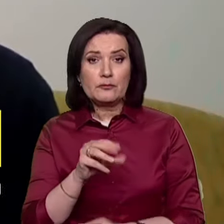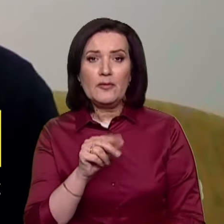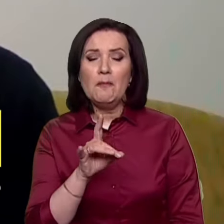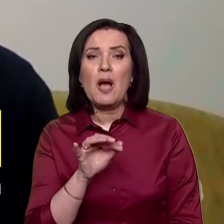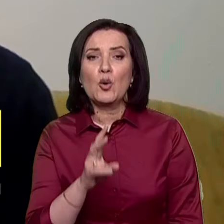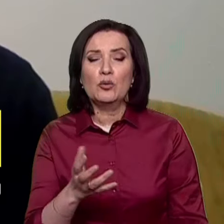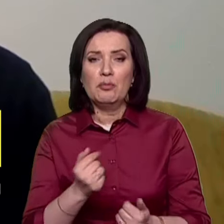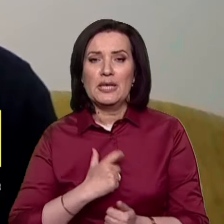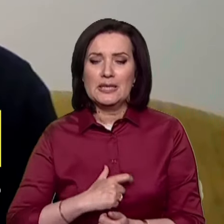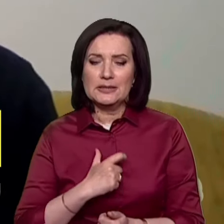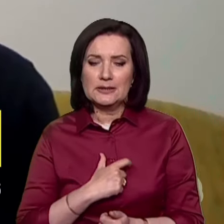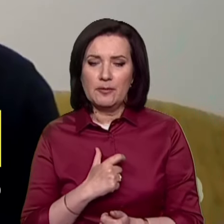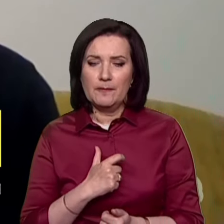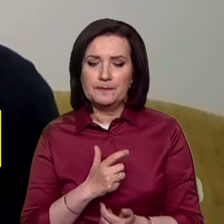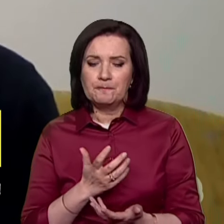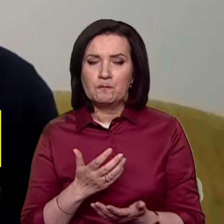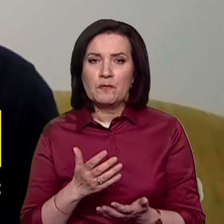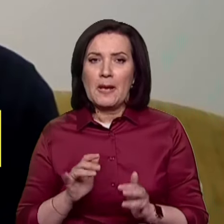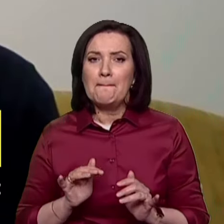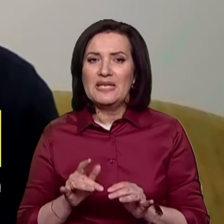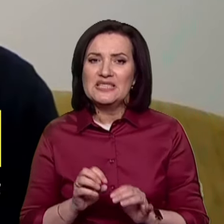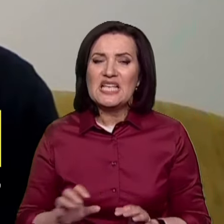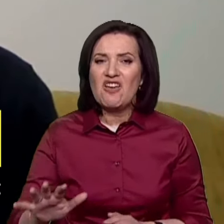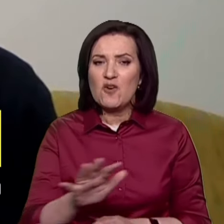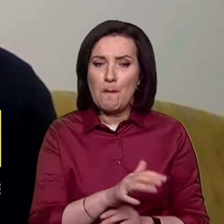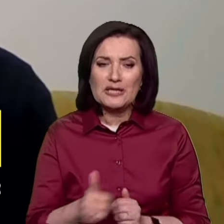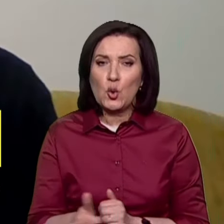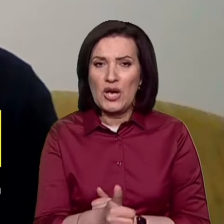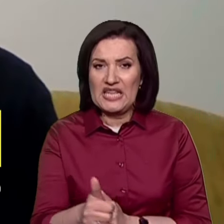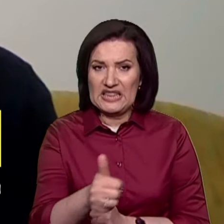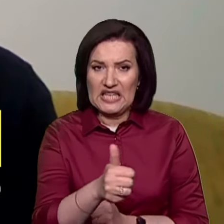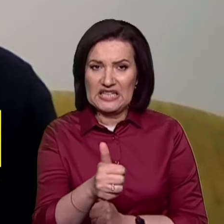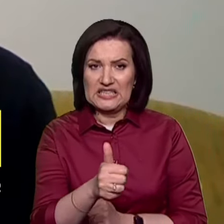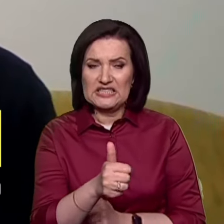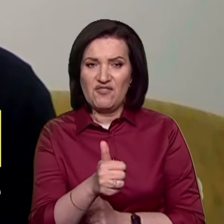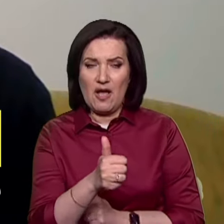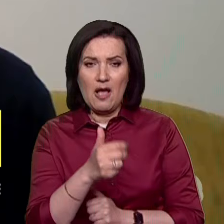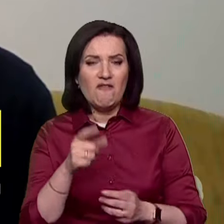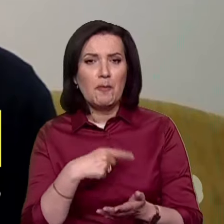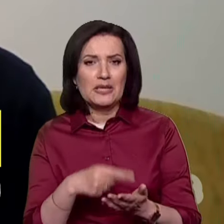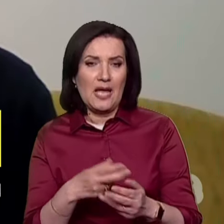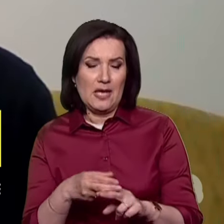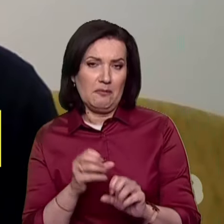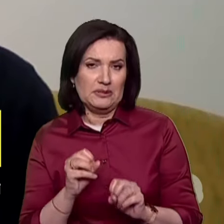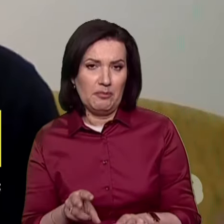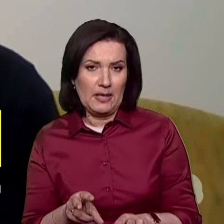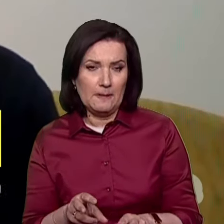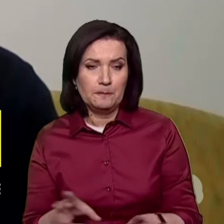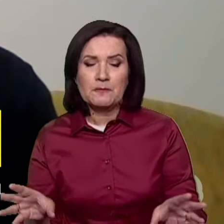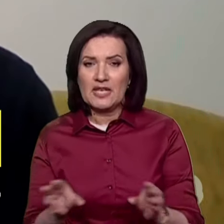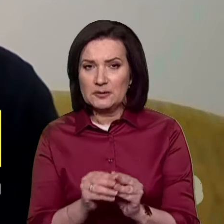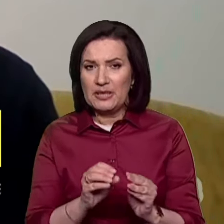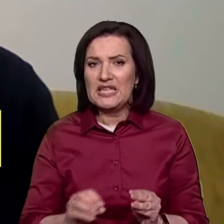Макрон бере на себе місію європейського лідерства і європейського візіонера в питаннях безпеки,